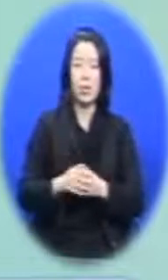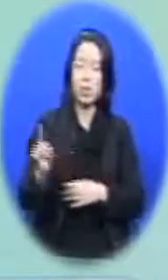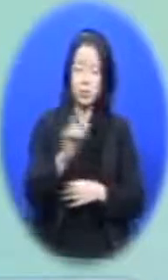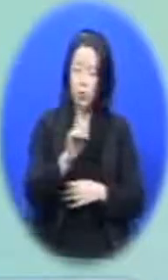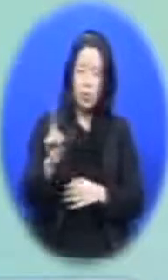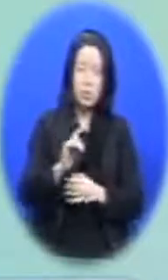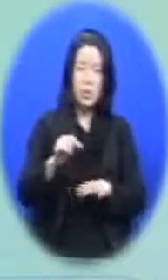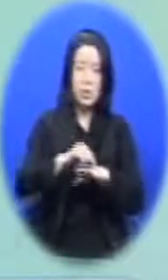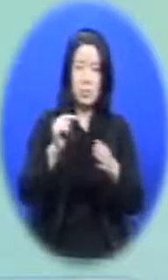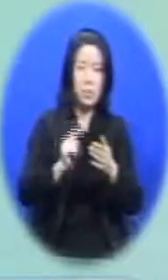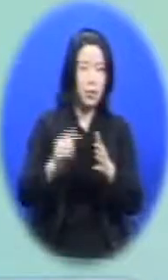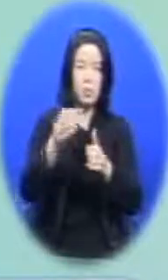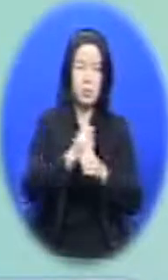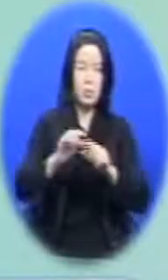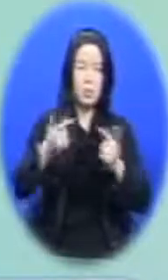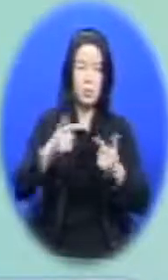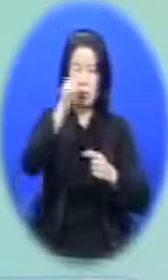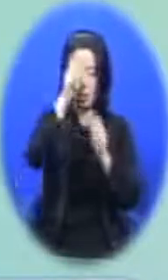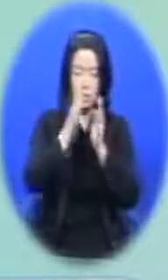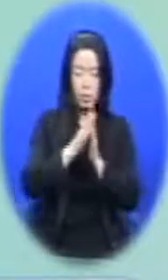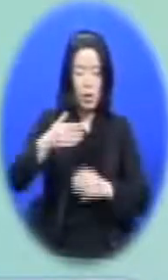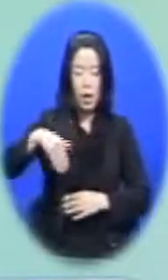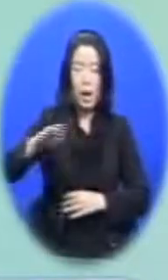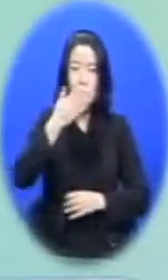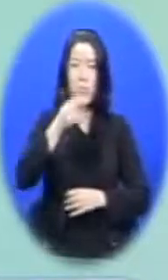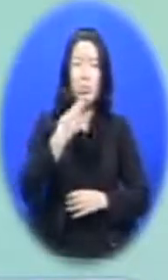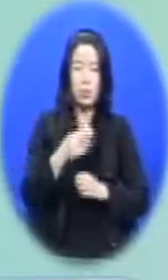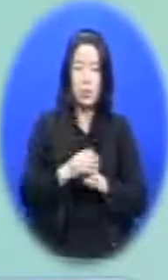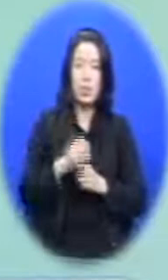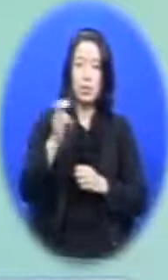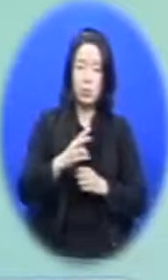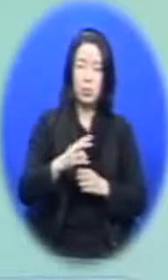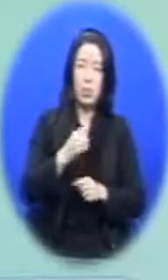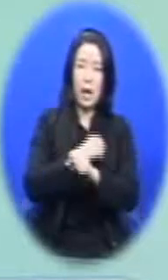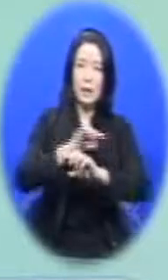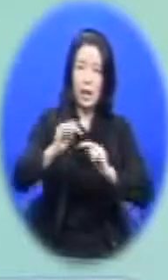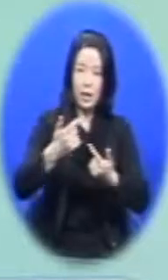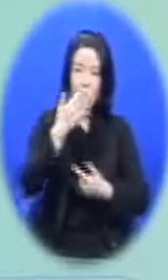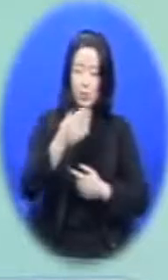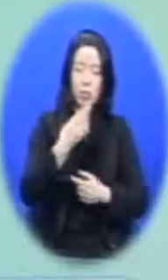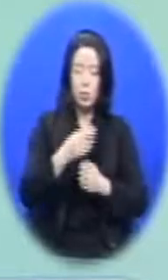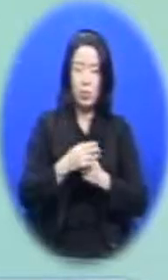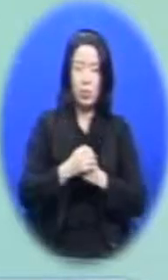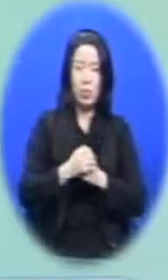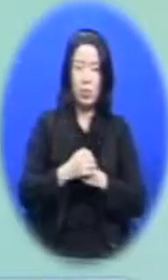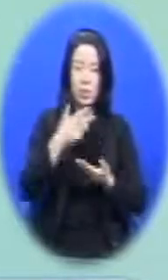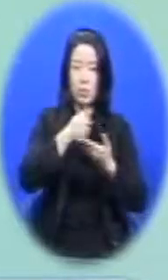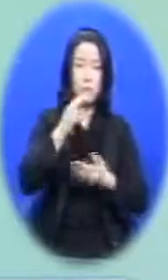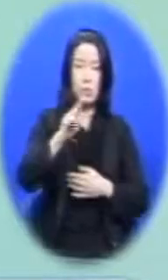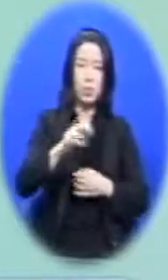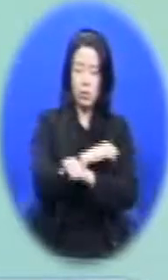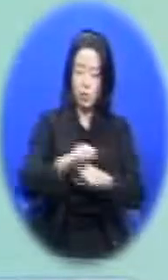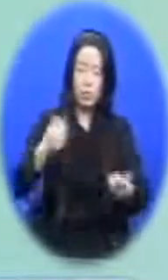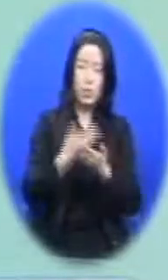도무지 그냥 마음이 안 잡히고 기도하러 나갈 수도 없고 그렇다고 또 안 할 수도 없고 주여 용서해 주소서